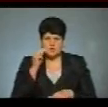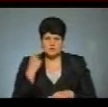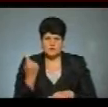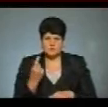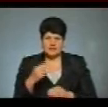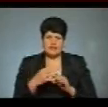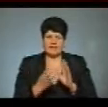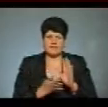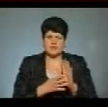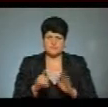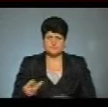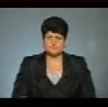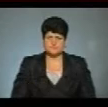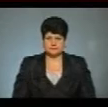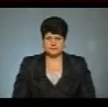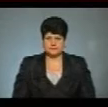– 19.